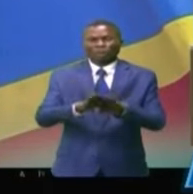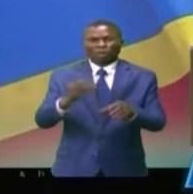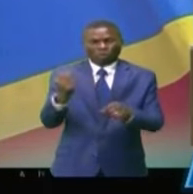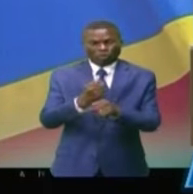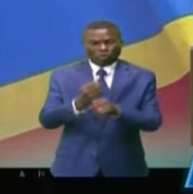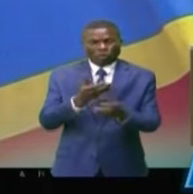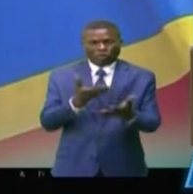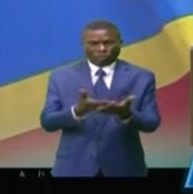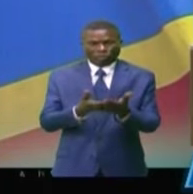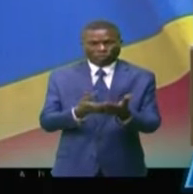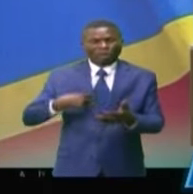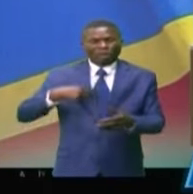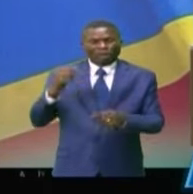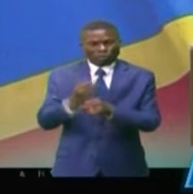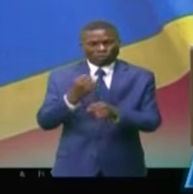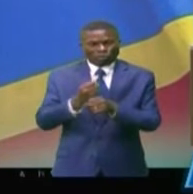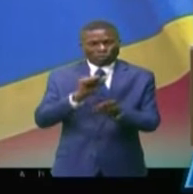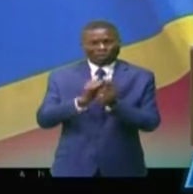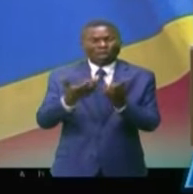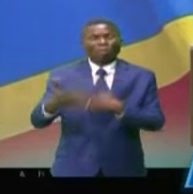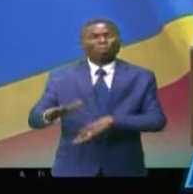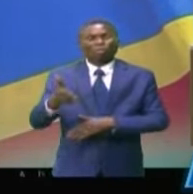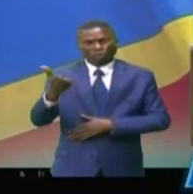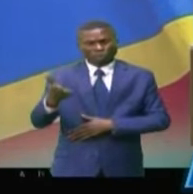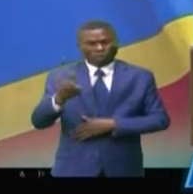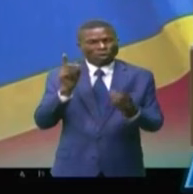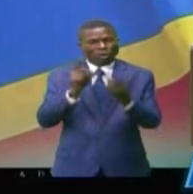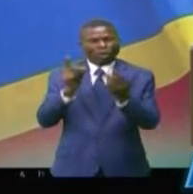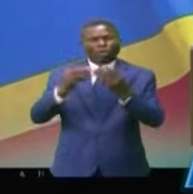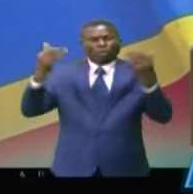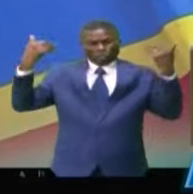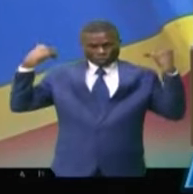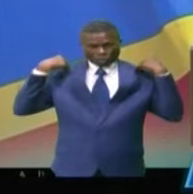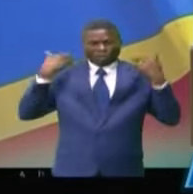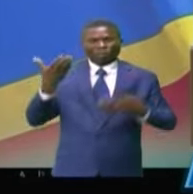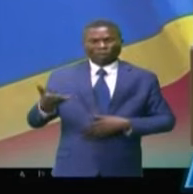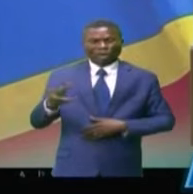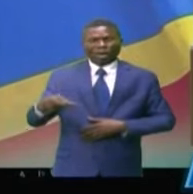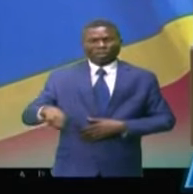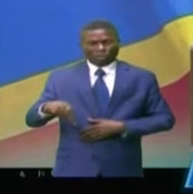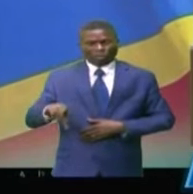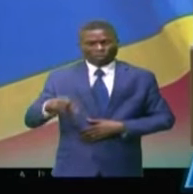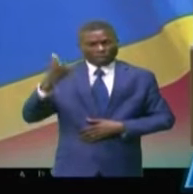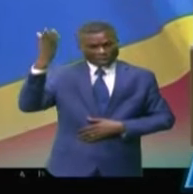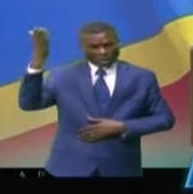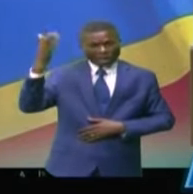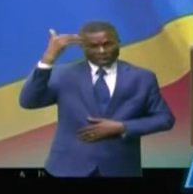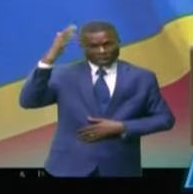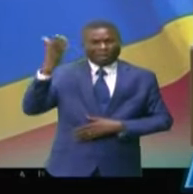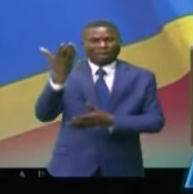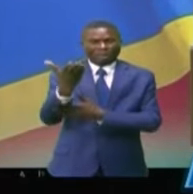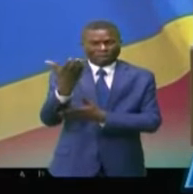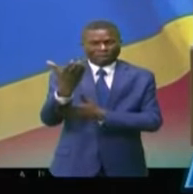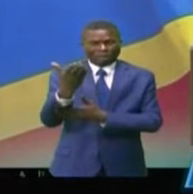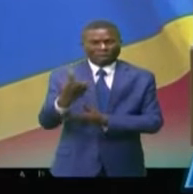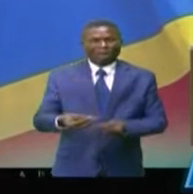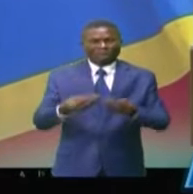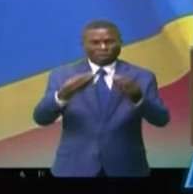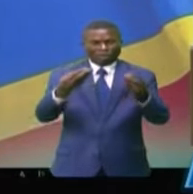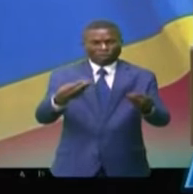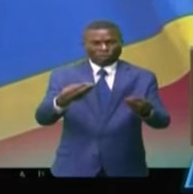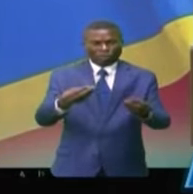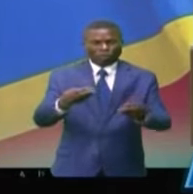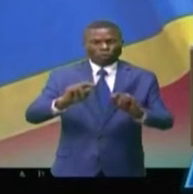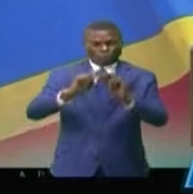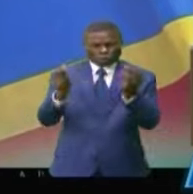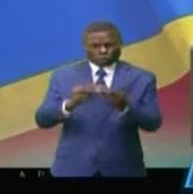question. Nous avons contacté les autorités provinciales sur place pour leur demander de mettre en place une